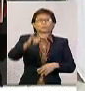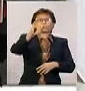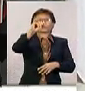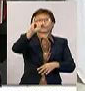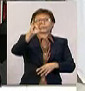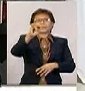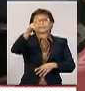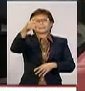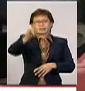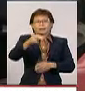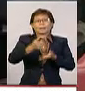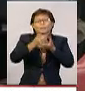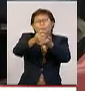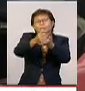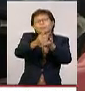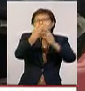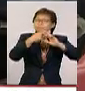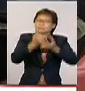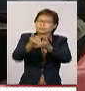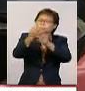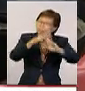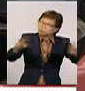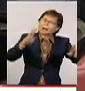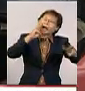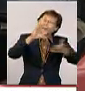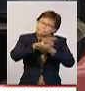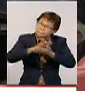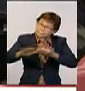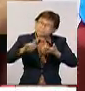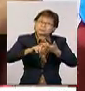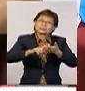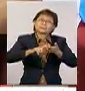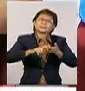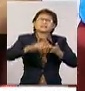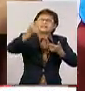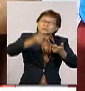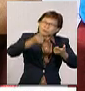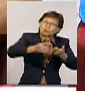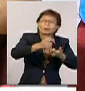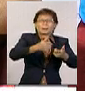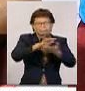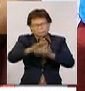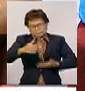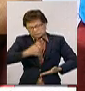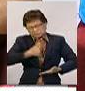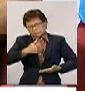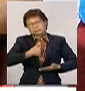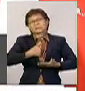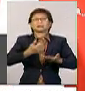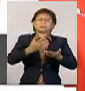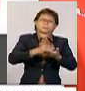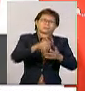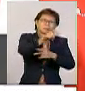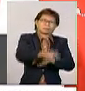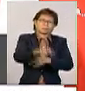akan disalur bagi membantu usaha menyediakan bekalan air bersih, sanitasi dan aspek kebersihan diri dalam kalangan penduduk